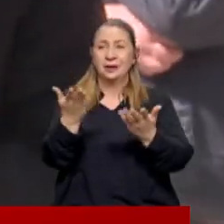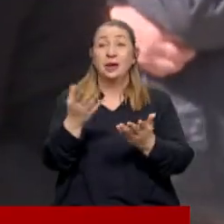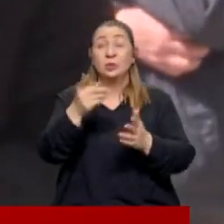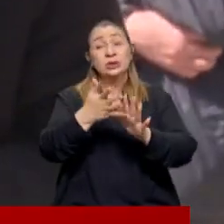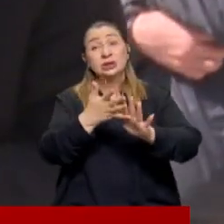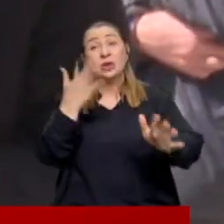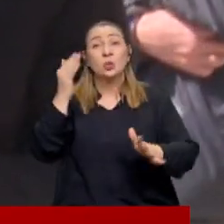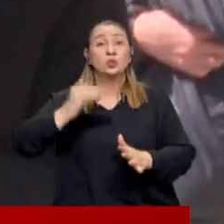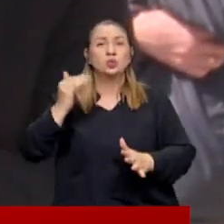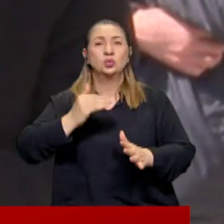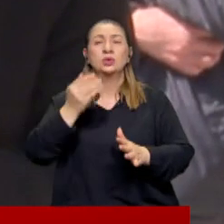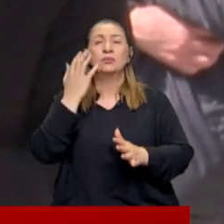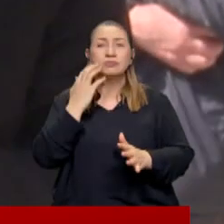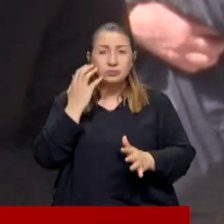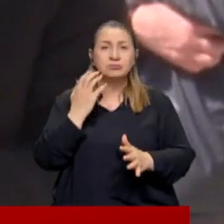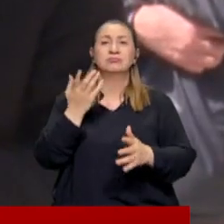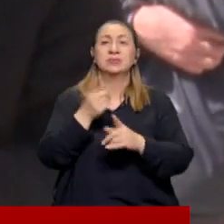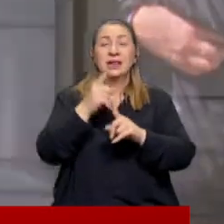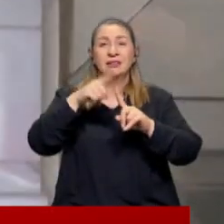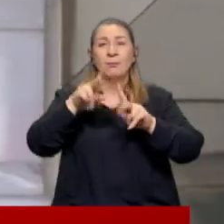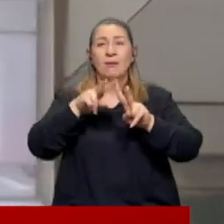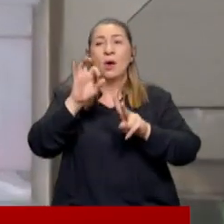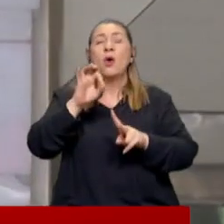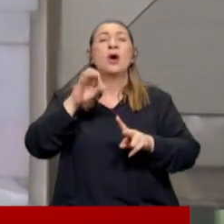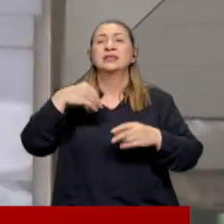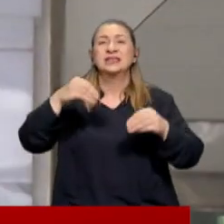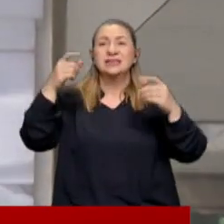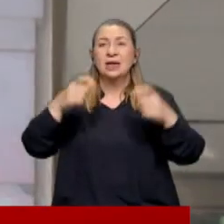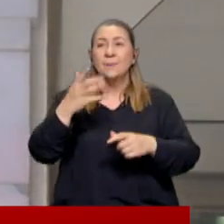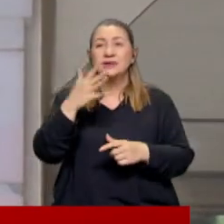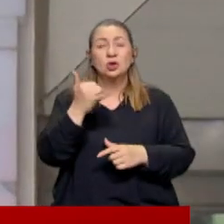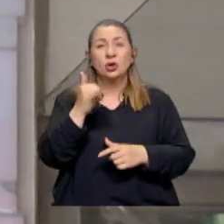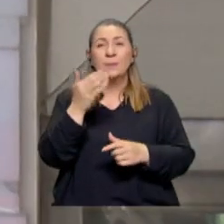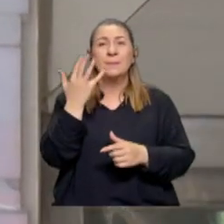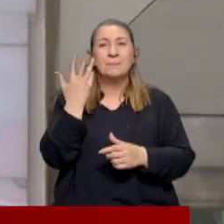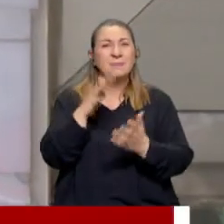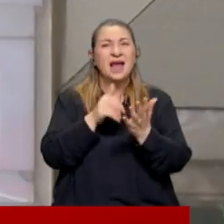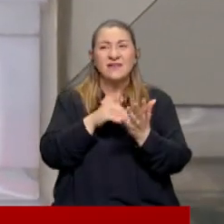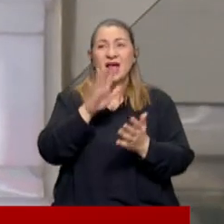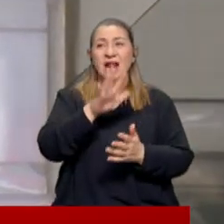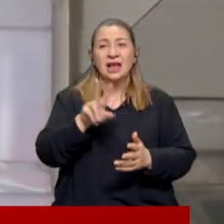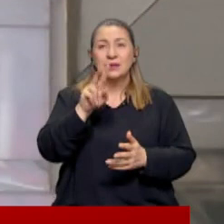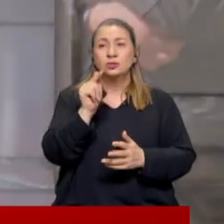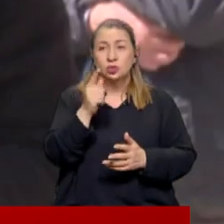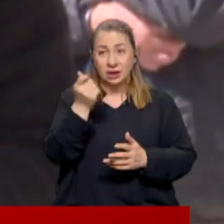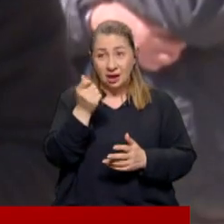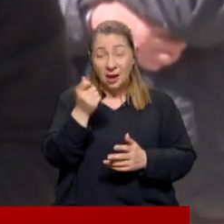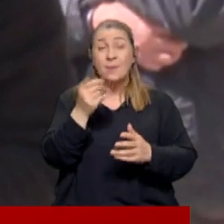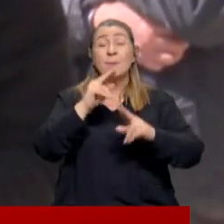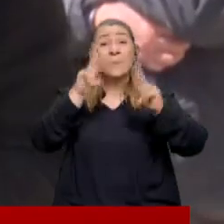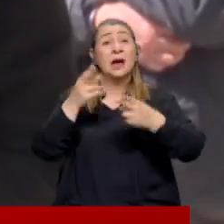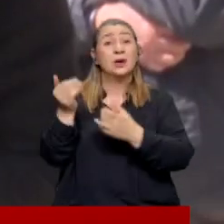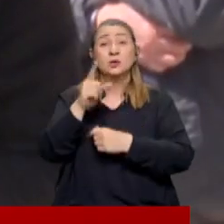sıra hiç sırada ucuz bakliyat sırası TM onu satış noktasında 5 kiloluk pirincin fiyatı 57 Buçuk Lira iken